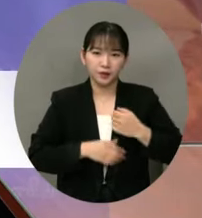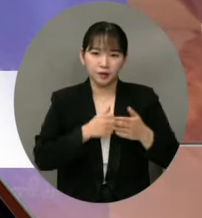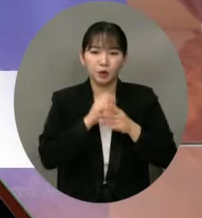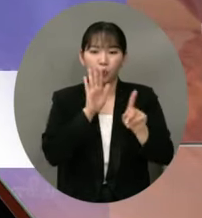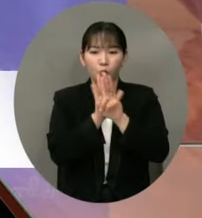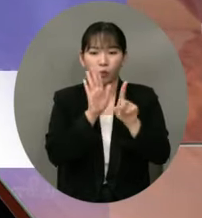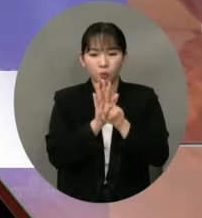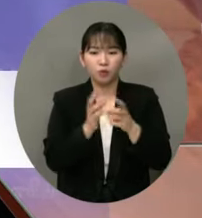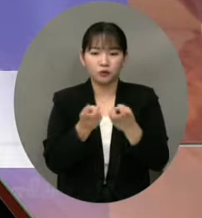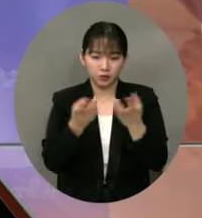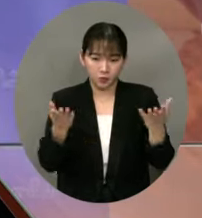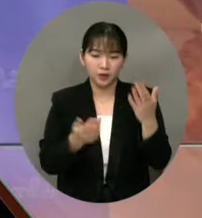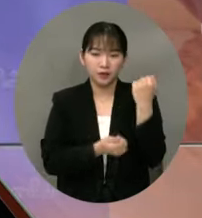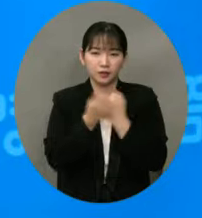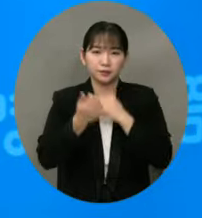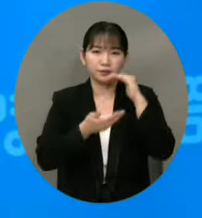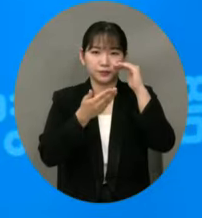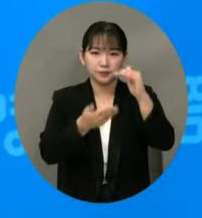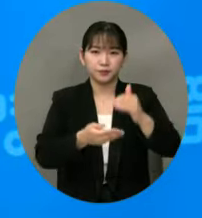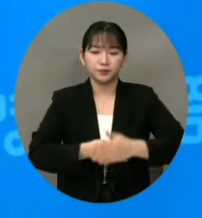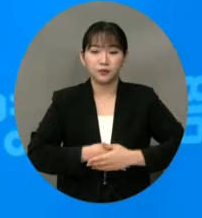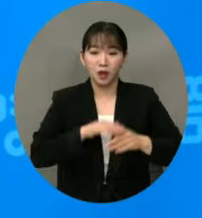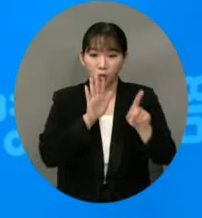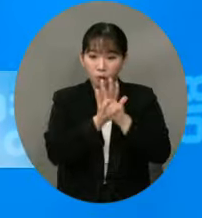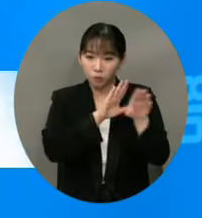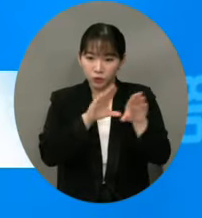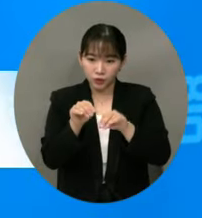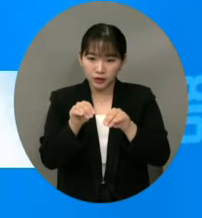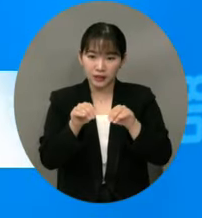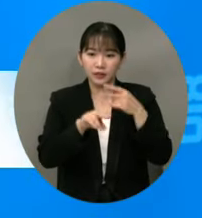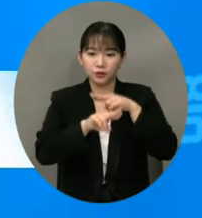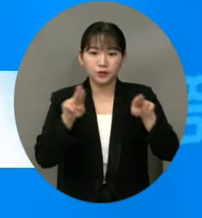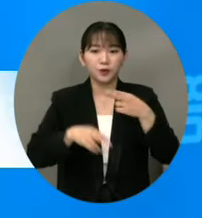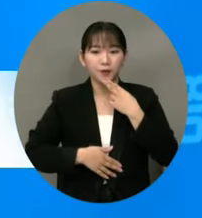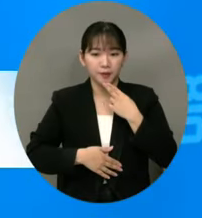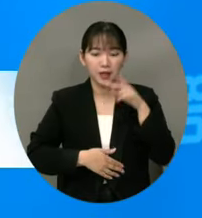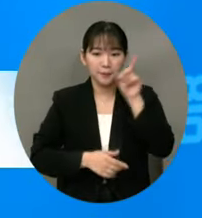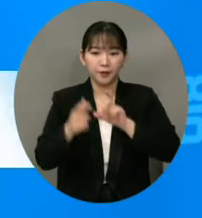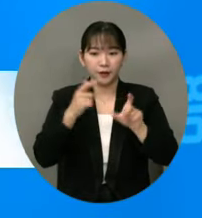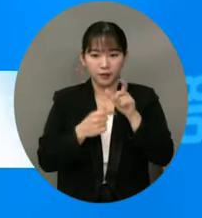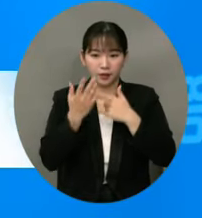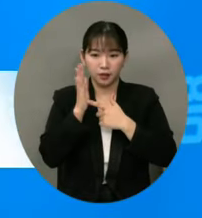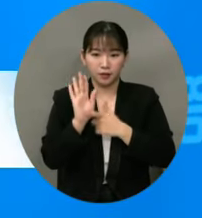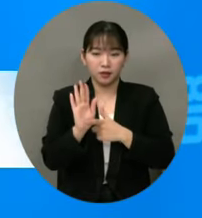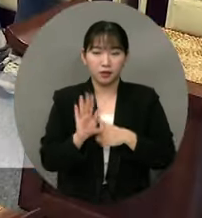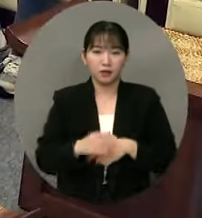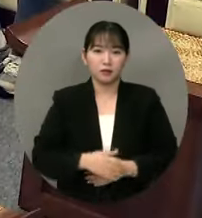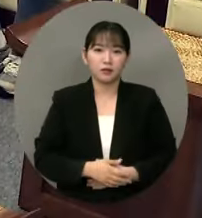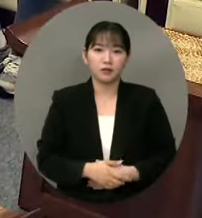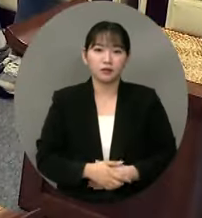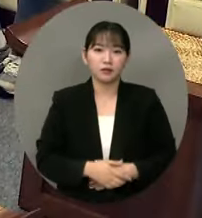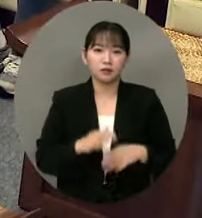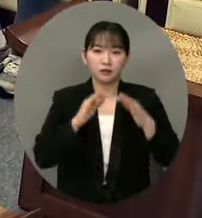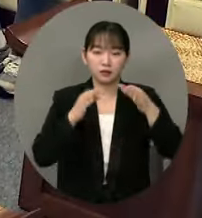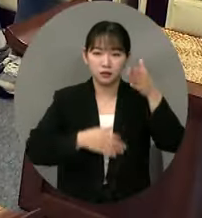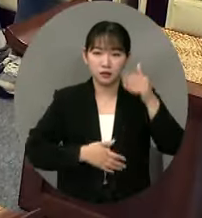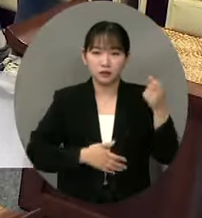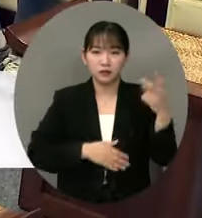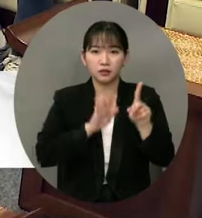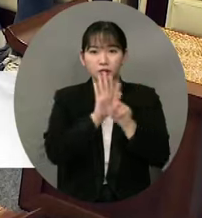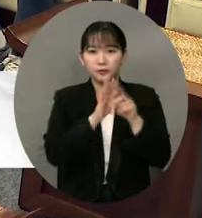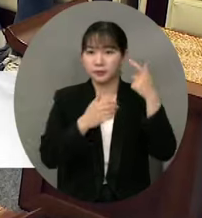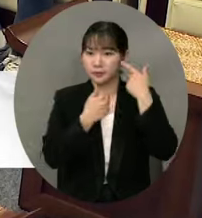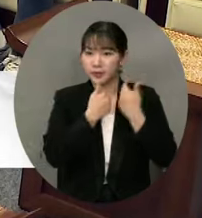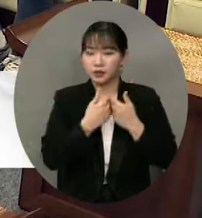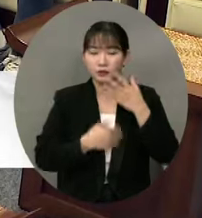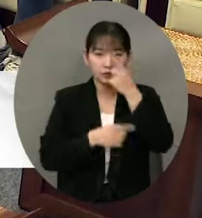공모의 불가피성을 설명했습니다. 공모 중단이나 철회는 없음을 다시 한번 강조한 겁니다. 김 지사는 공모에